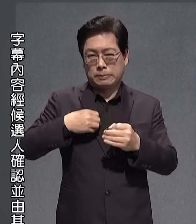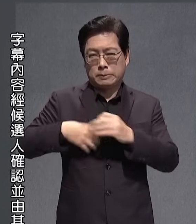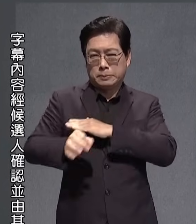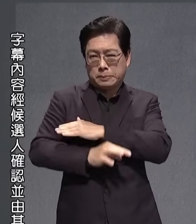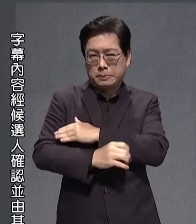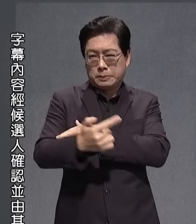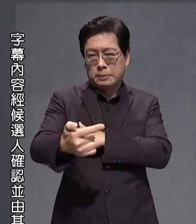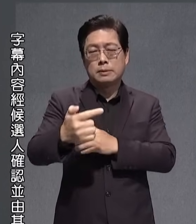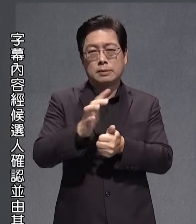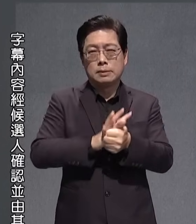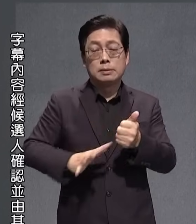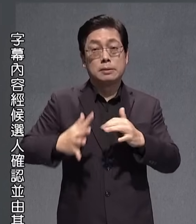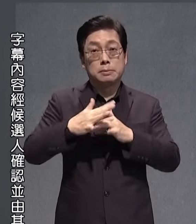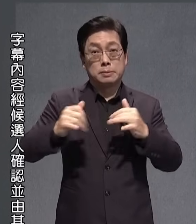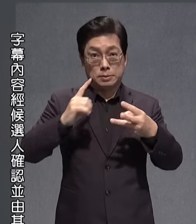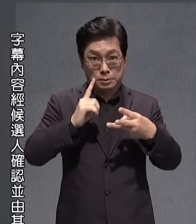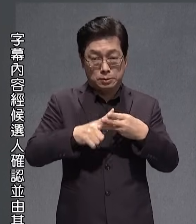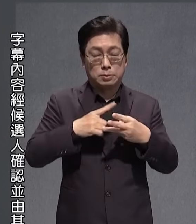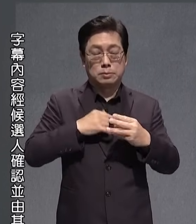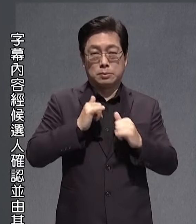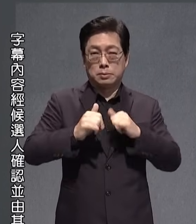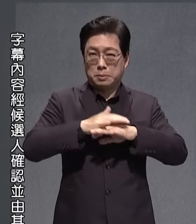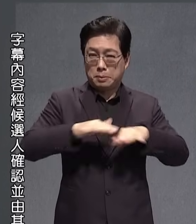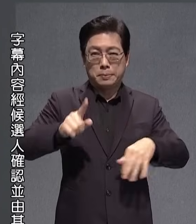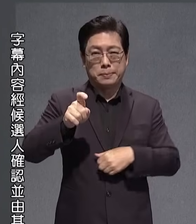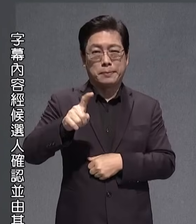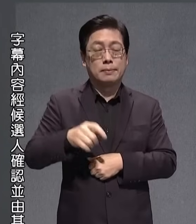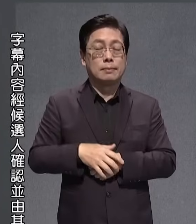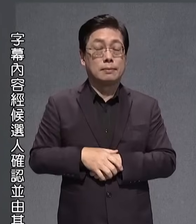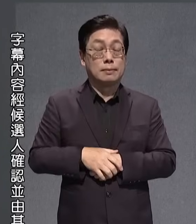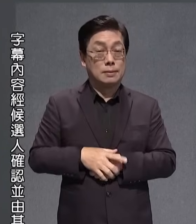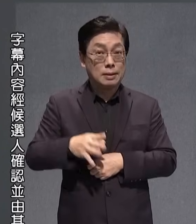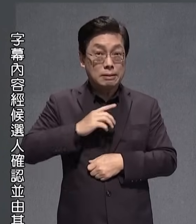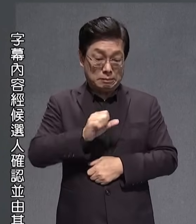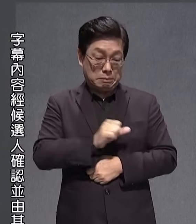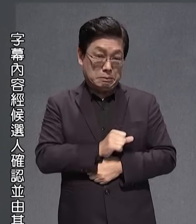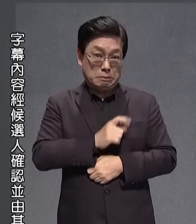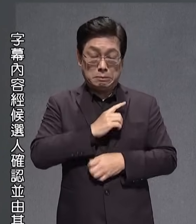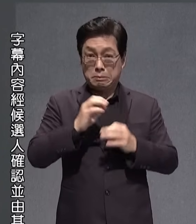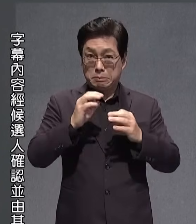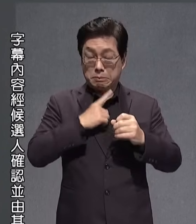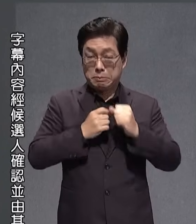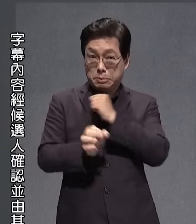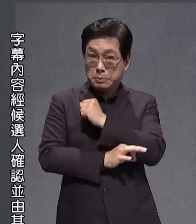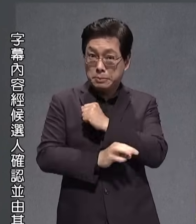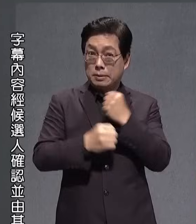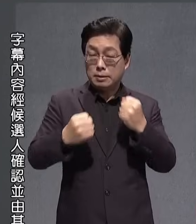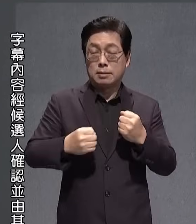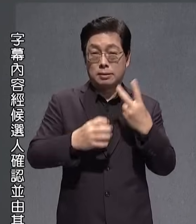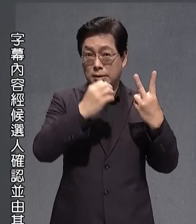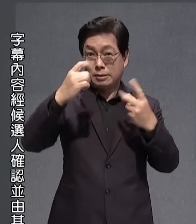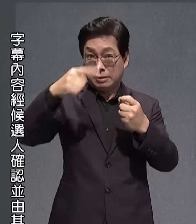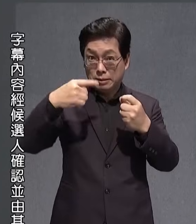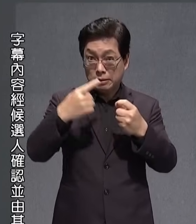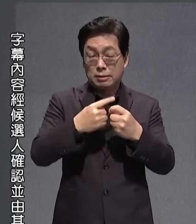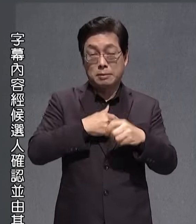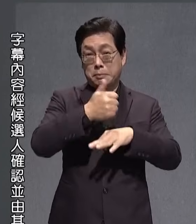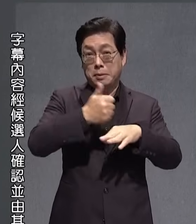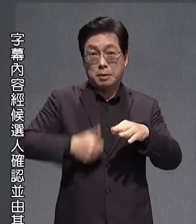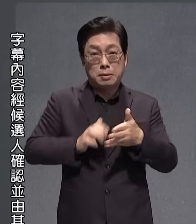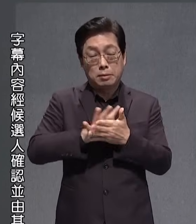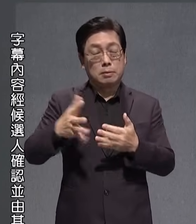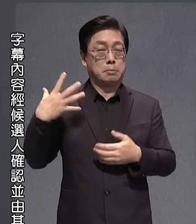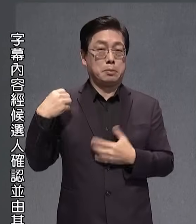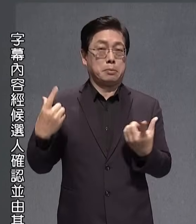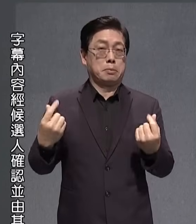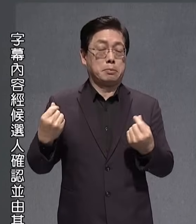主价值，影响社会安定。国民党的黑金体制在2000年下野之后完全没有改变，他